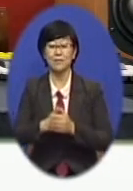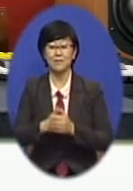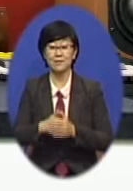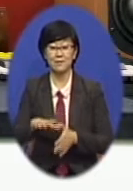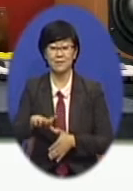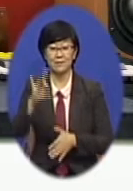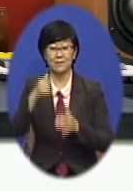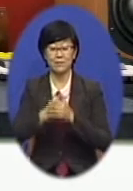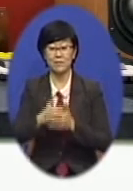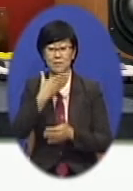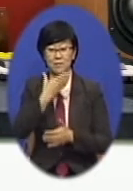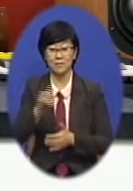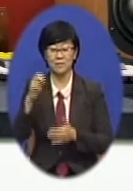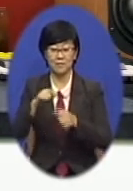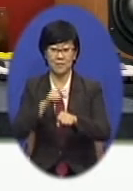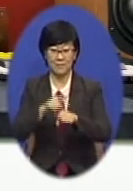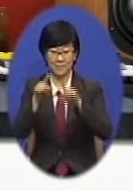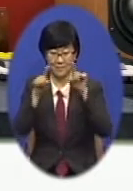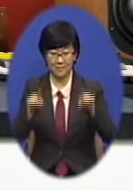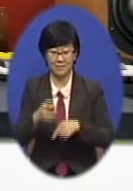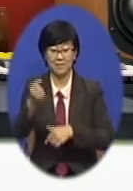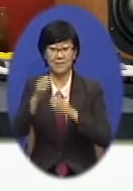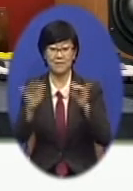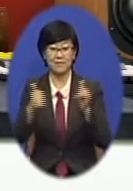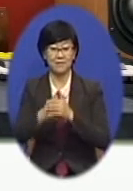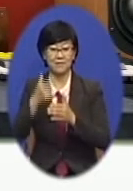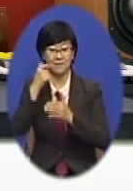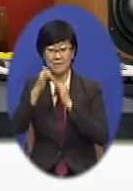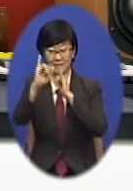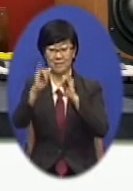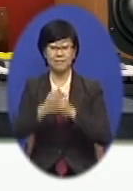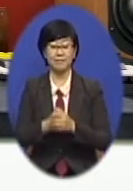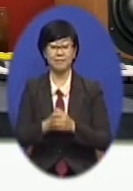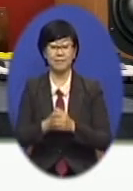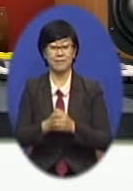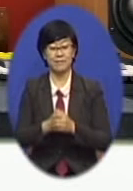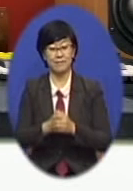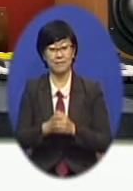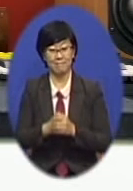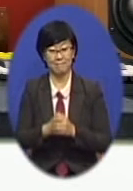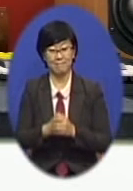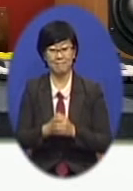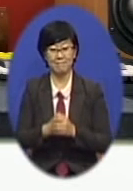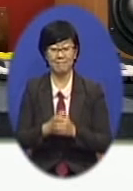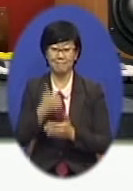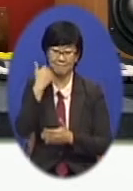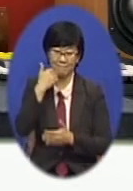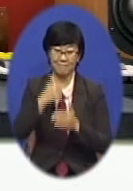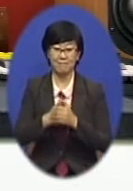먼저 복지TV 탁상 시계를 받으실 인기상입니다. 네, 오늘 인기상은 인기상. 과연 어느